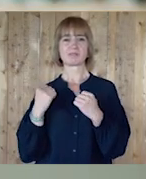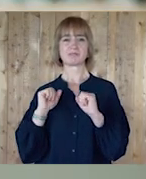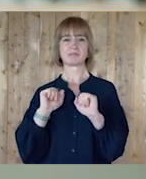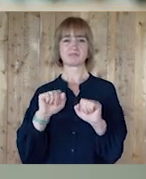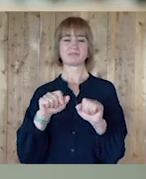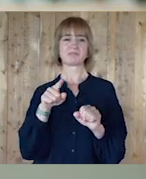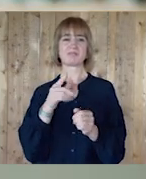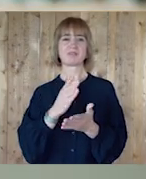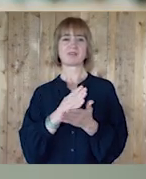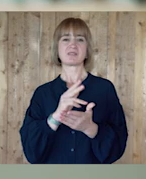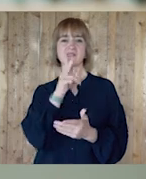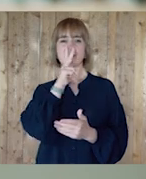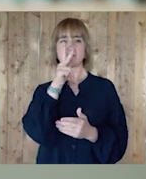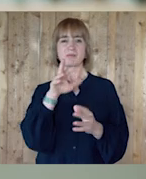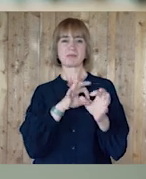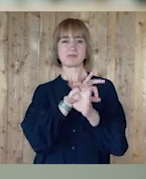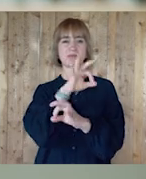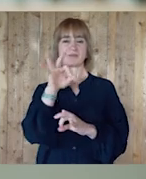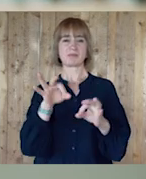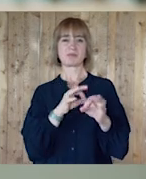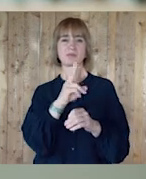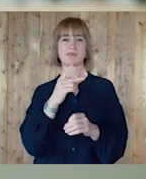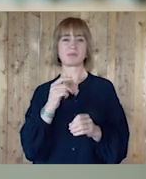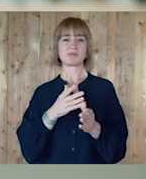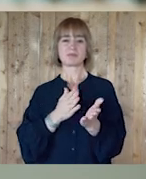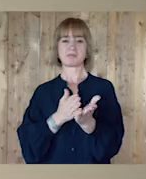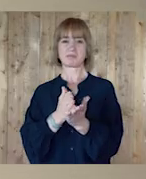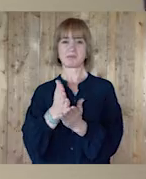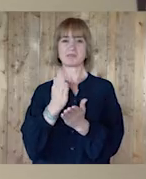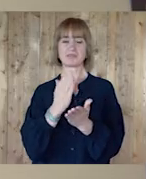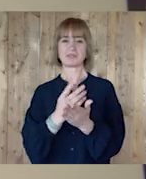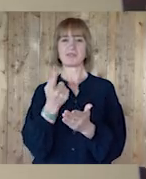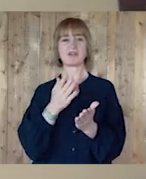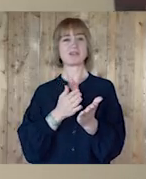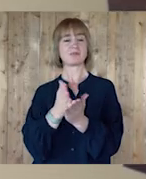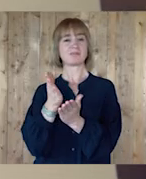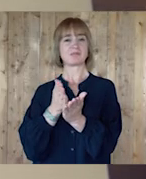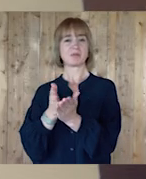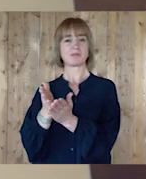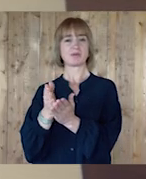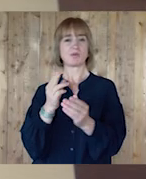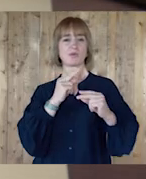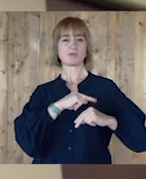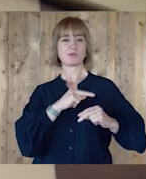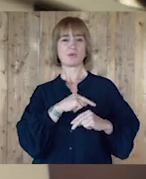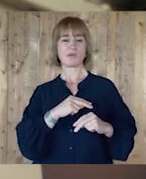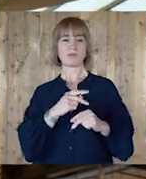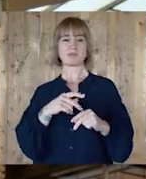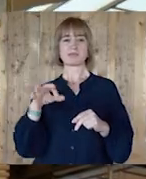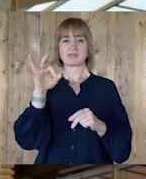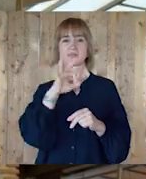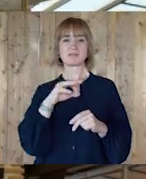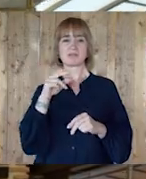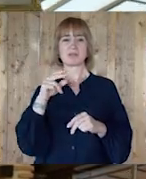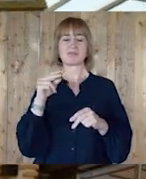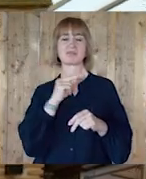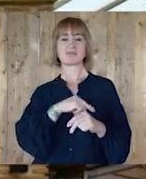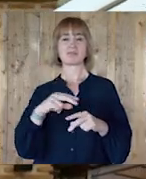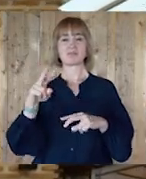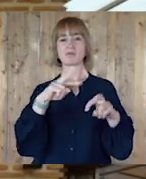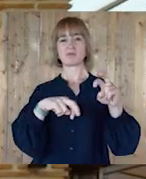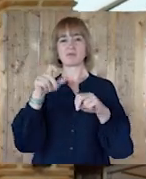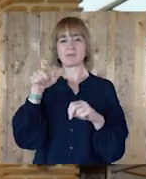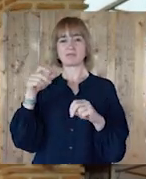ფინანსური მხარდაჭერით. ეს არის სამწლიანი პროექტი, რომელიც მიზნად ისახავს ერთის მხრივ შრომის ბაზარზე